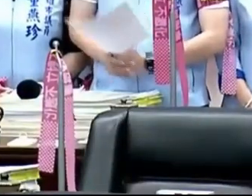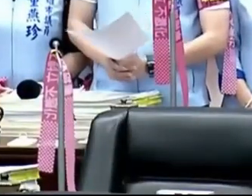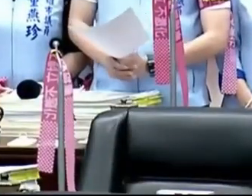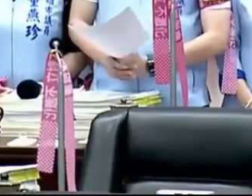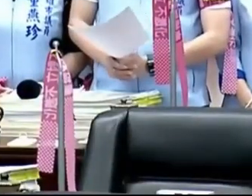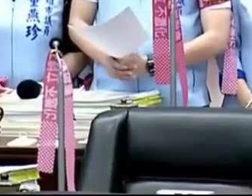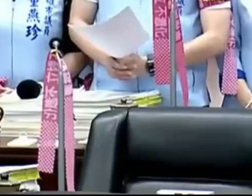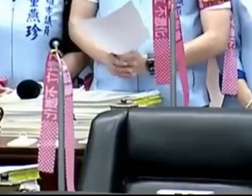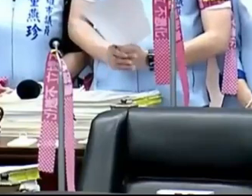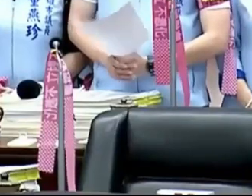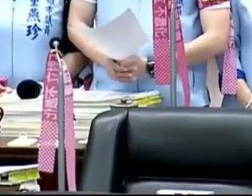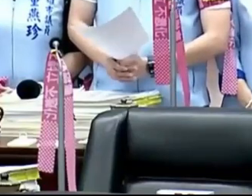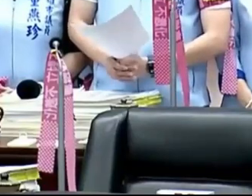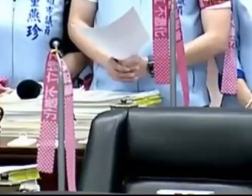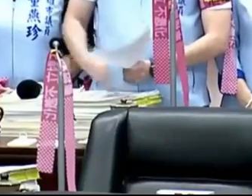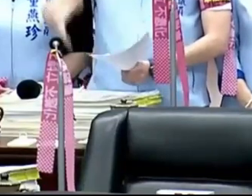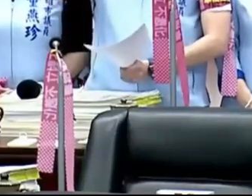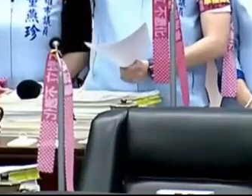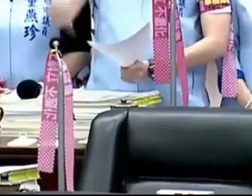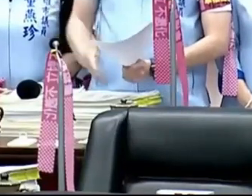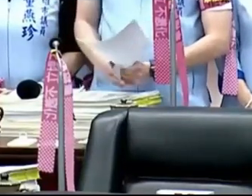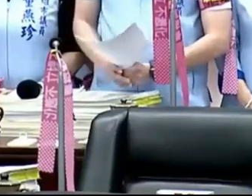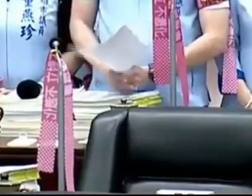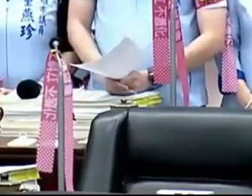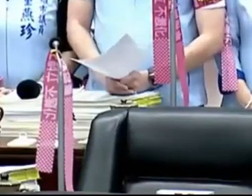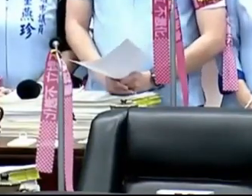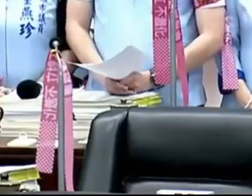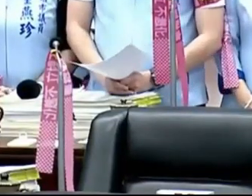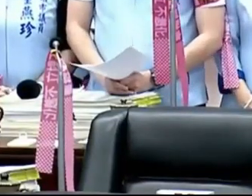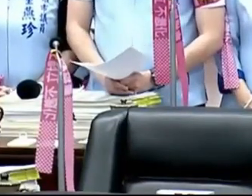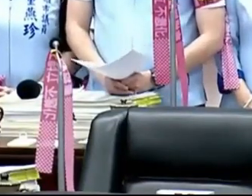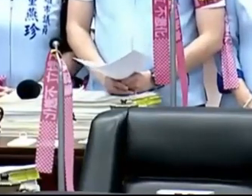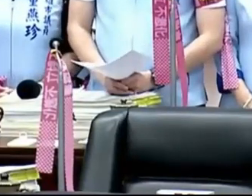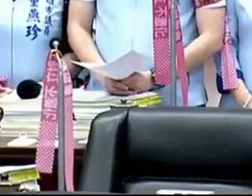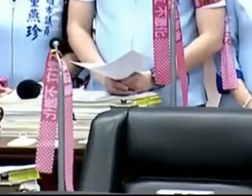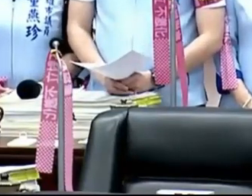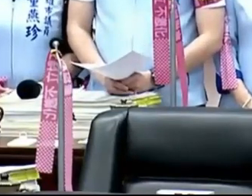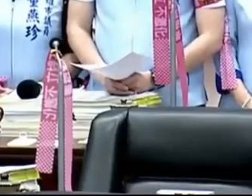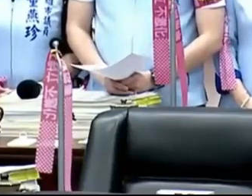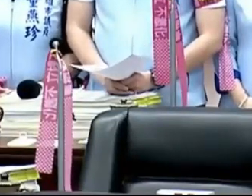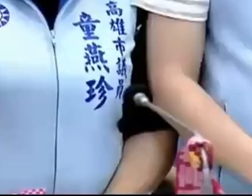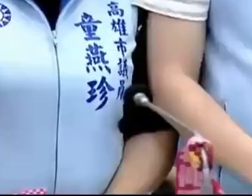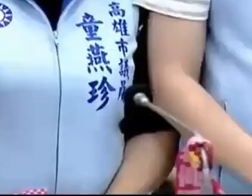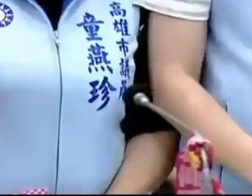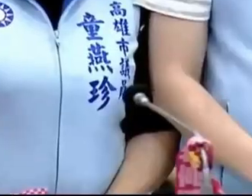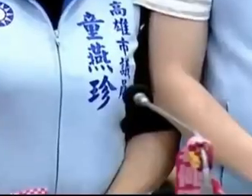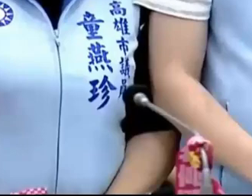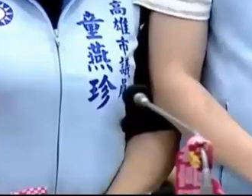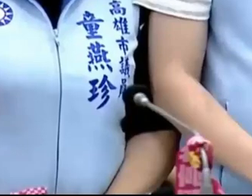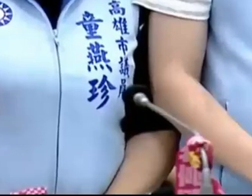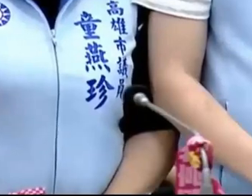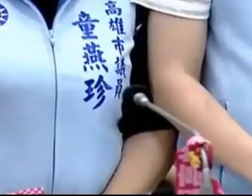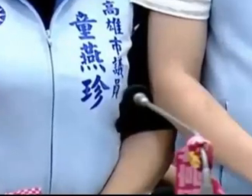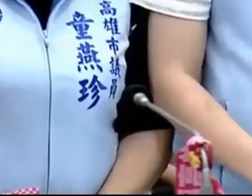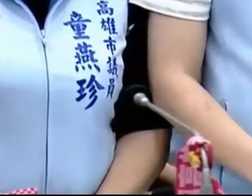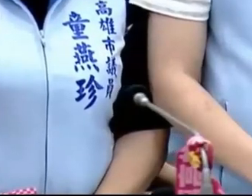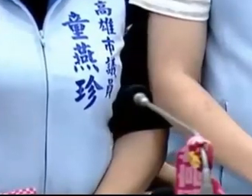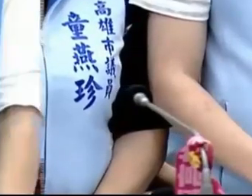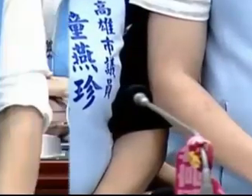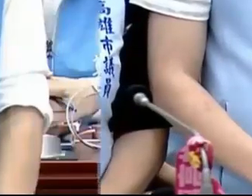有更有效率？有没有更有清廉？来，请市长答复。 请韩市长答复。 谢谢曾俊杰议员。本